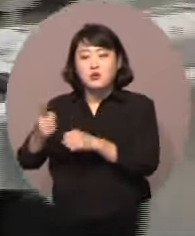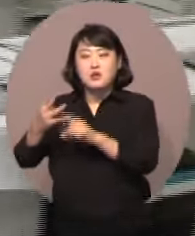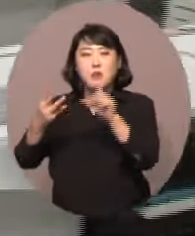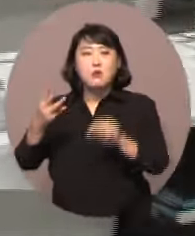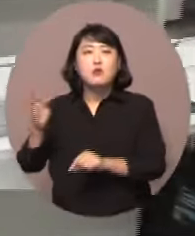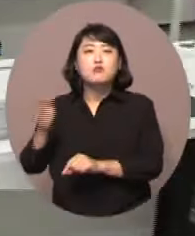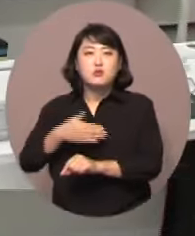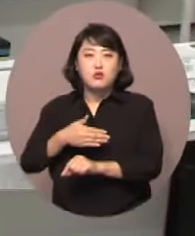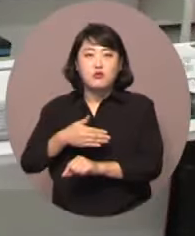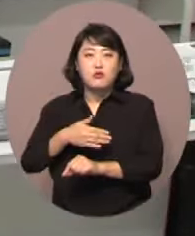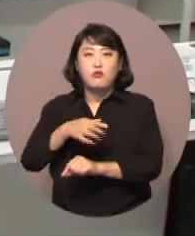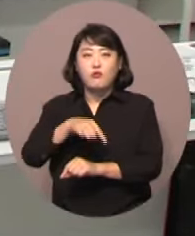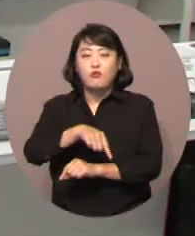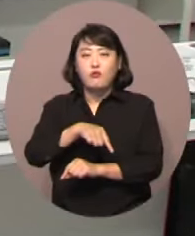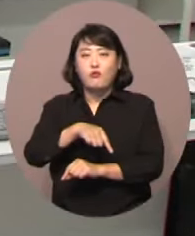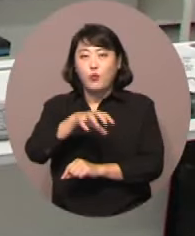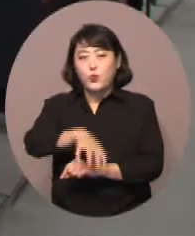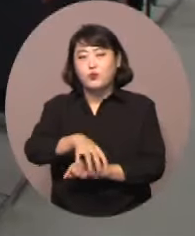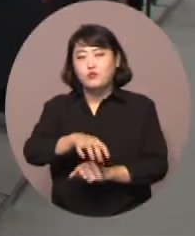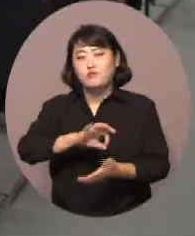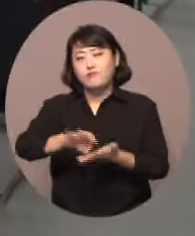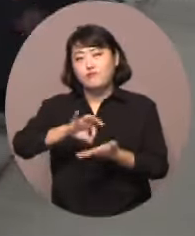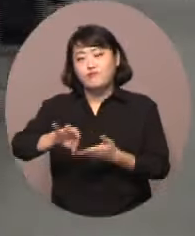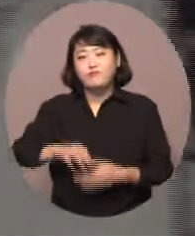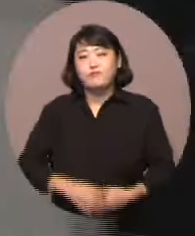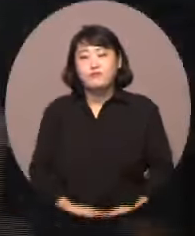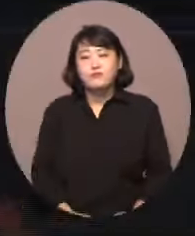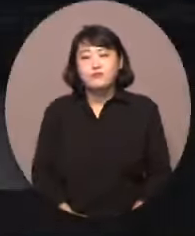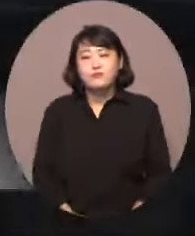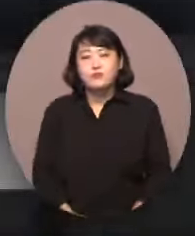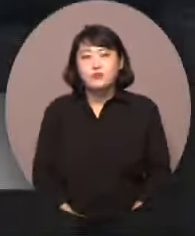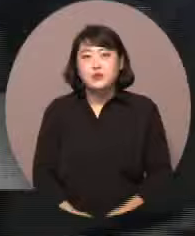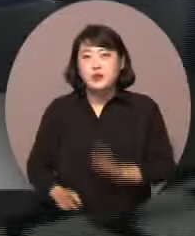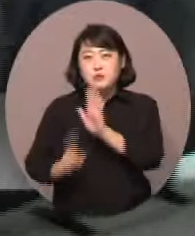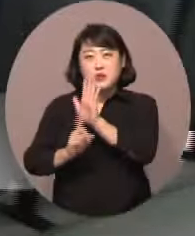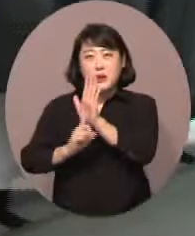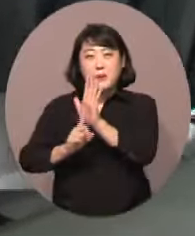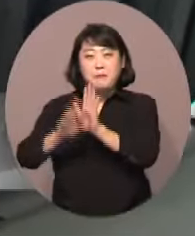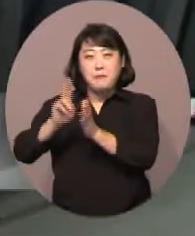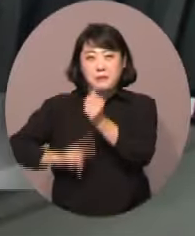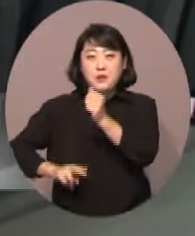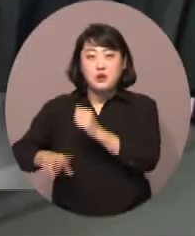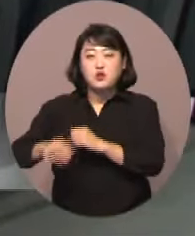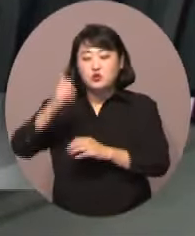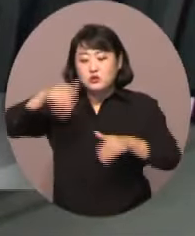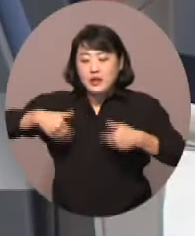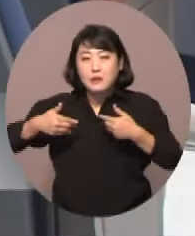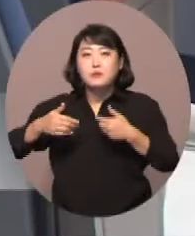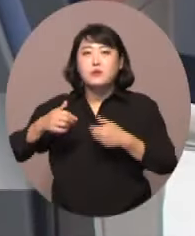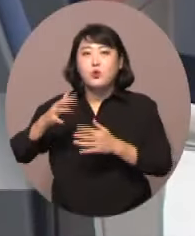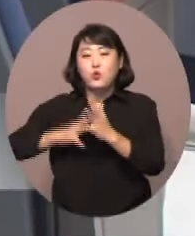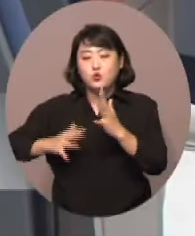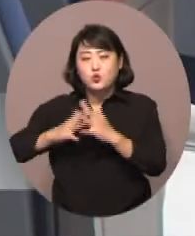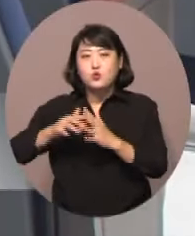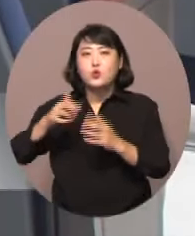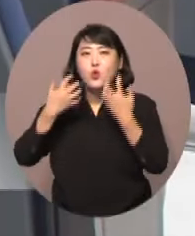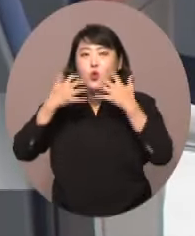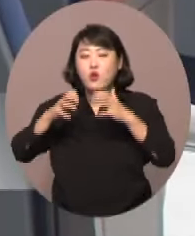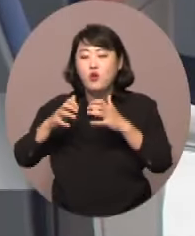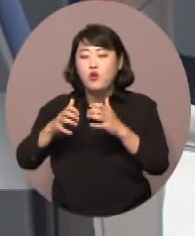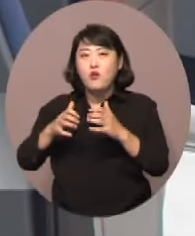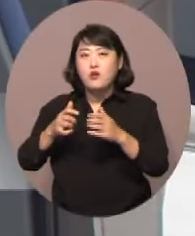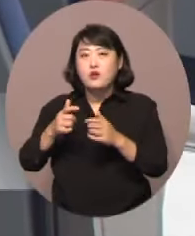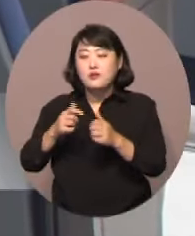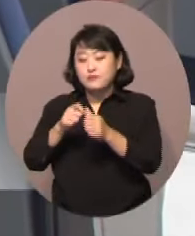3월부터 이곳에서 수업을 듣게 됩니다. 분양형 캠퍼스에는 충남대와 공주대, 고려대 세종 캠퍼스가